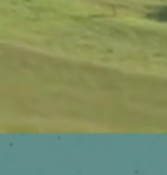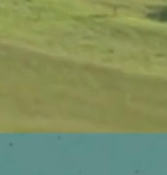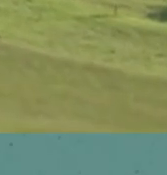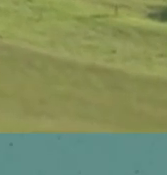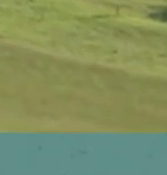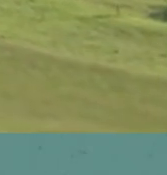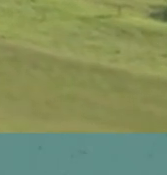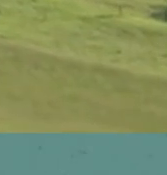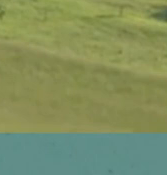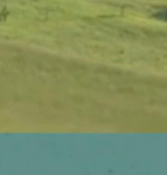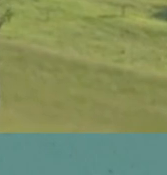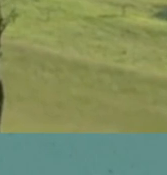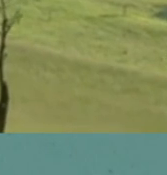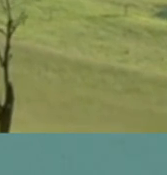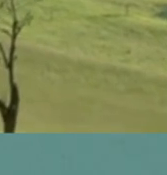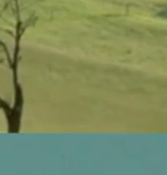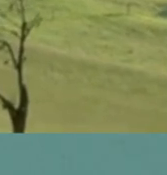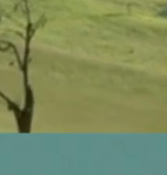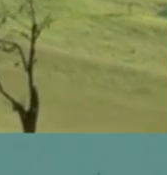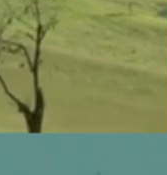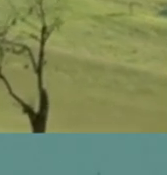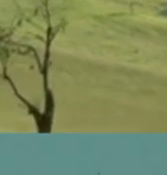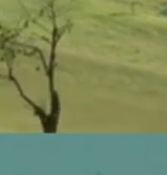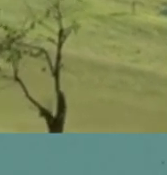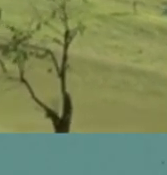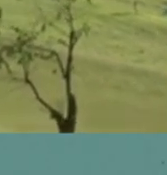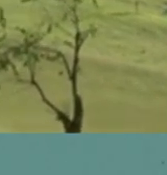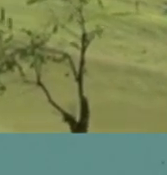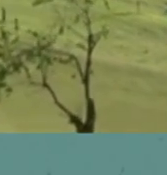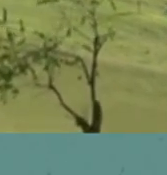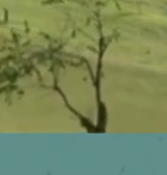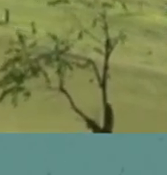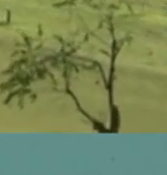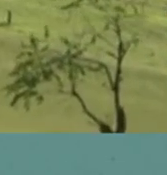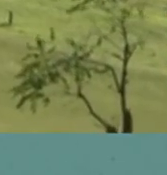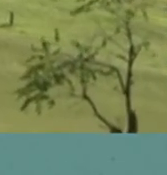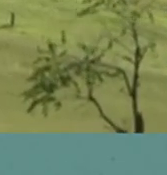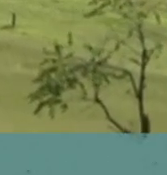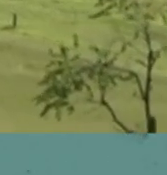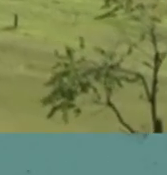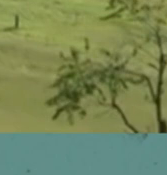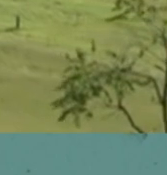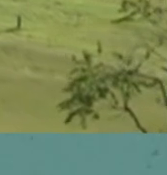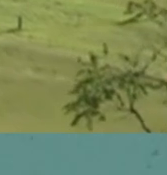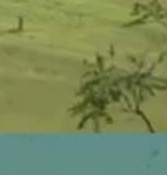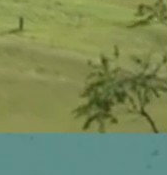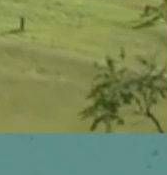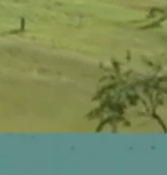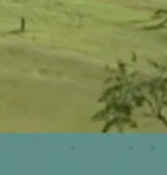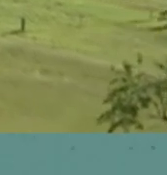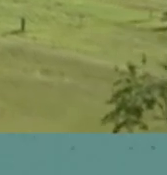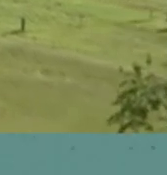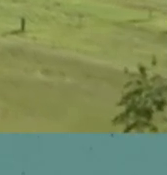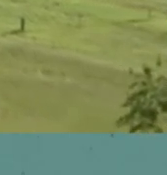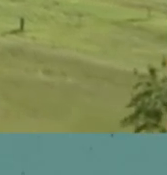Permainan berjalan bermula dari rambut di kepala turun ke subang panjang berjela. Dalam